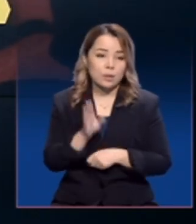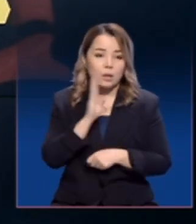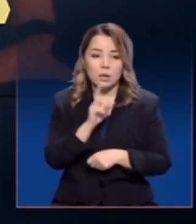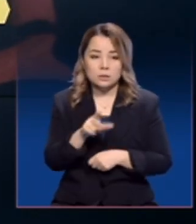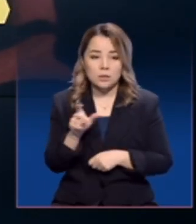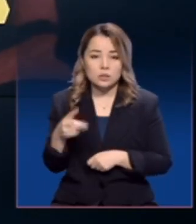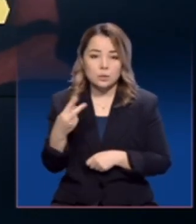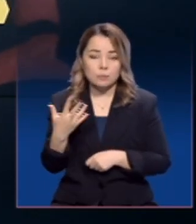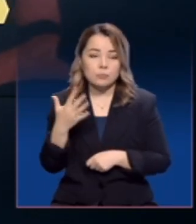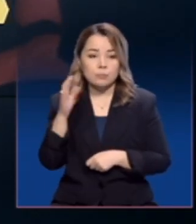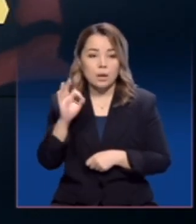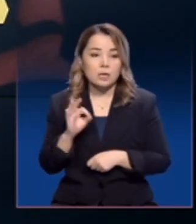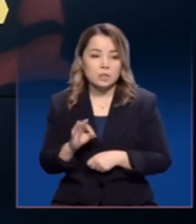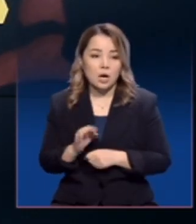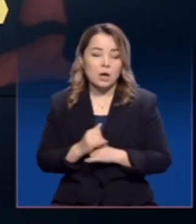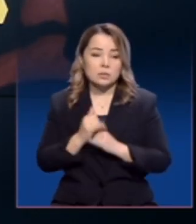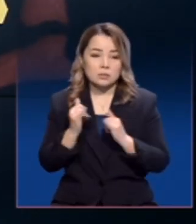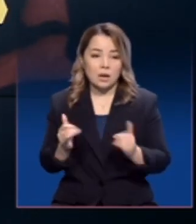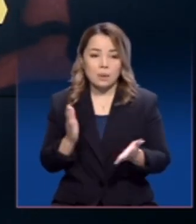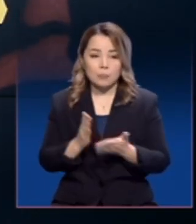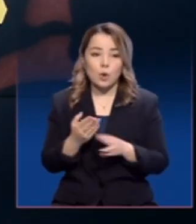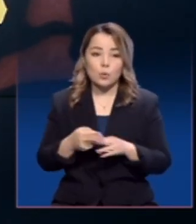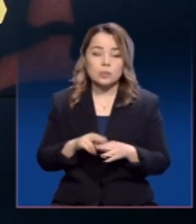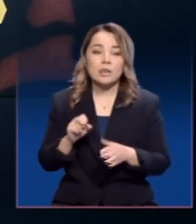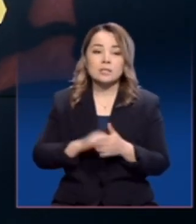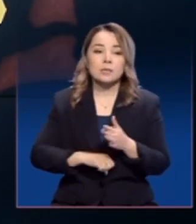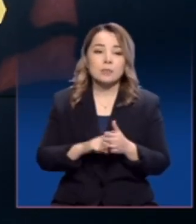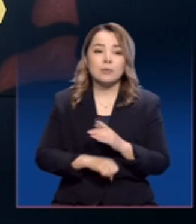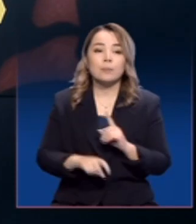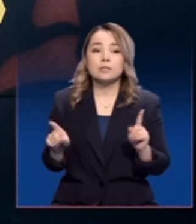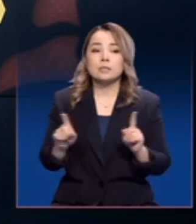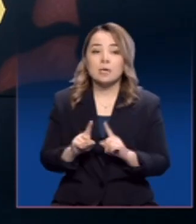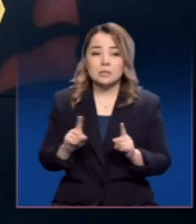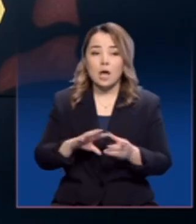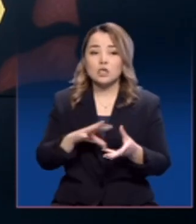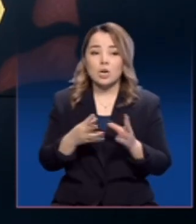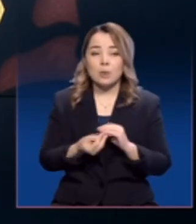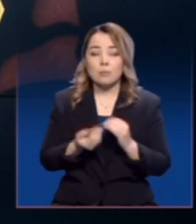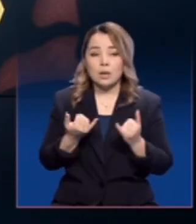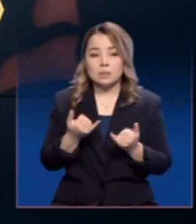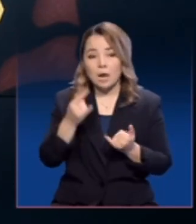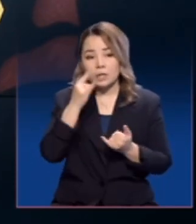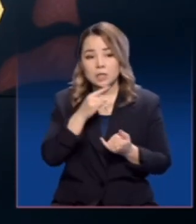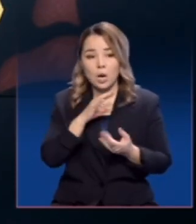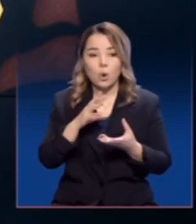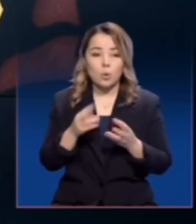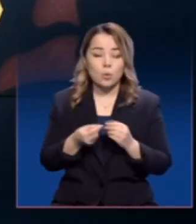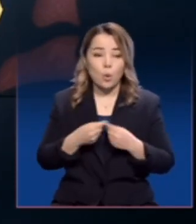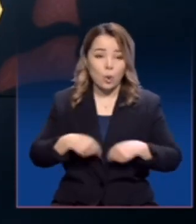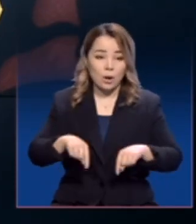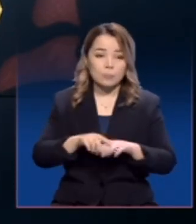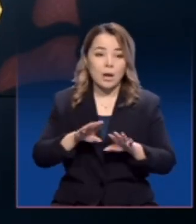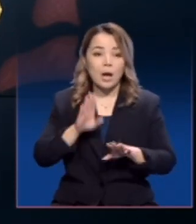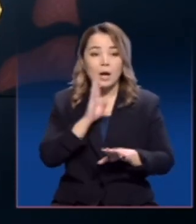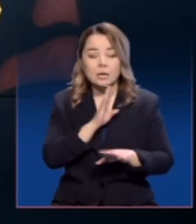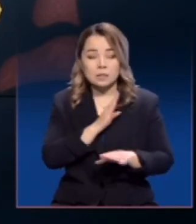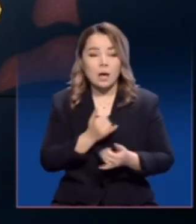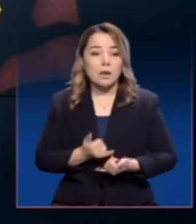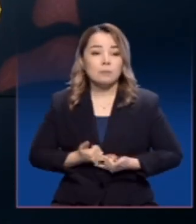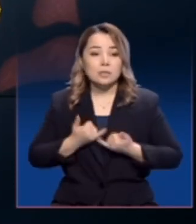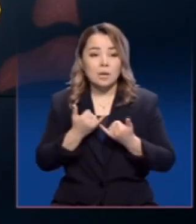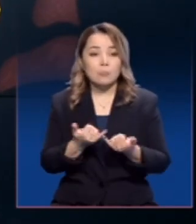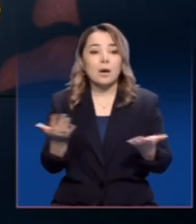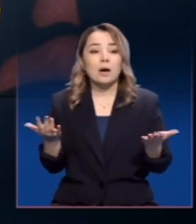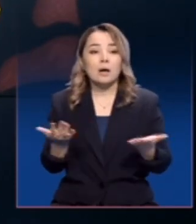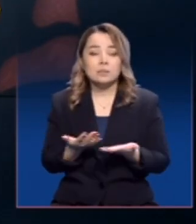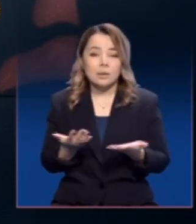саны 25%-дан асқан. Мұның себебі неде? Жалпы қазіргі Қазақстан қоғамындағы әйел мәртебесі